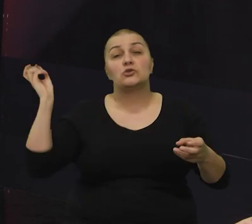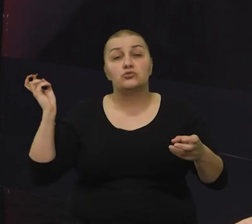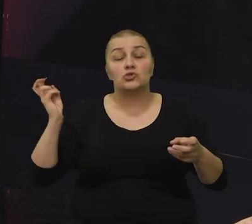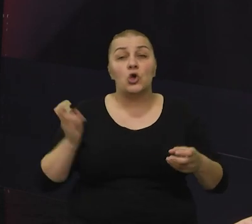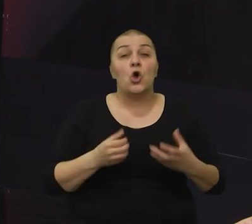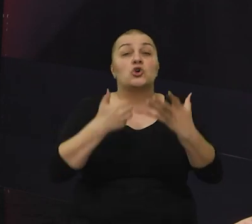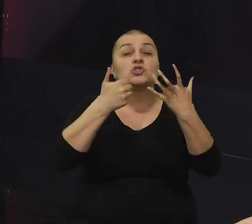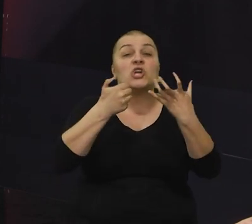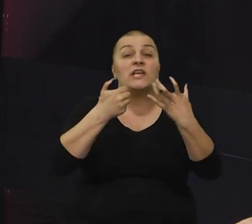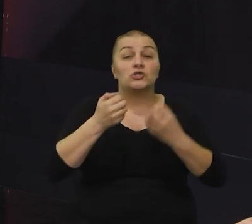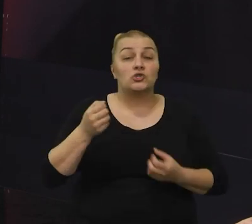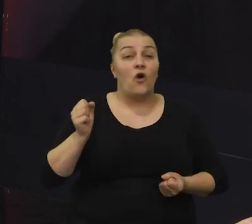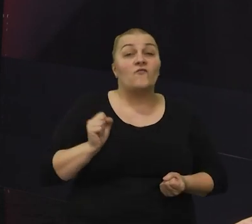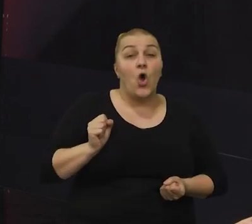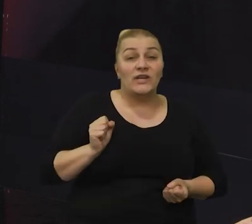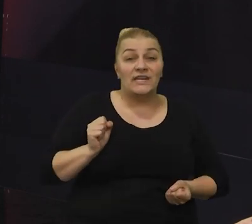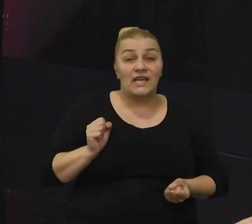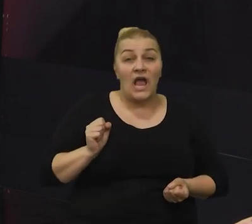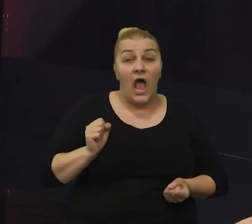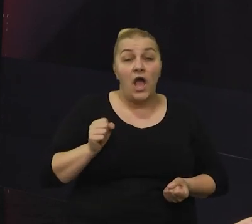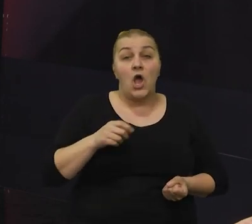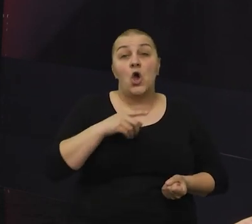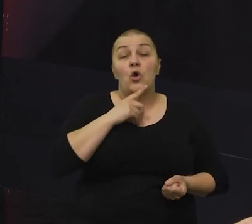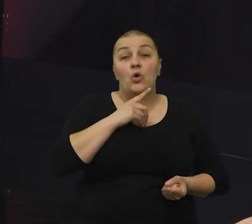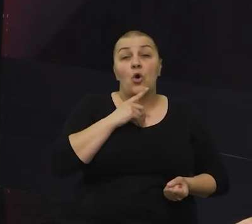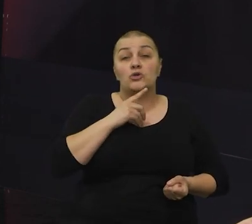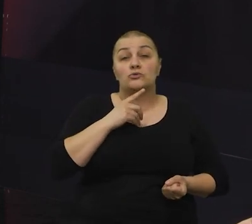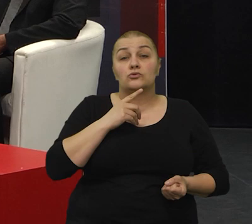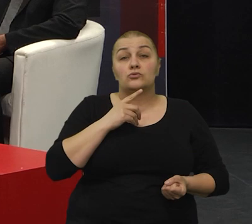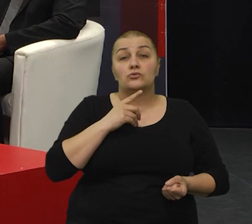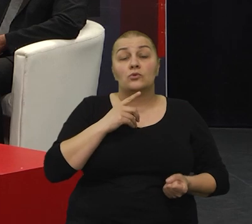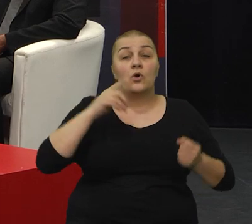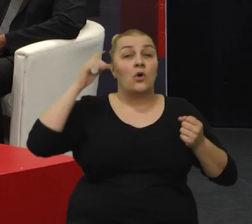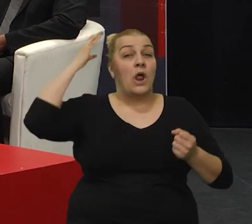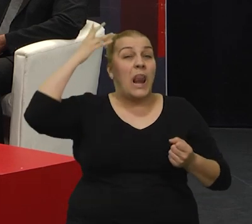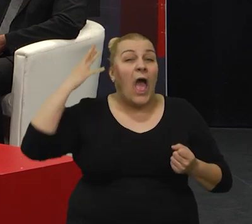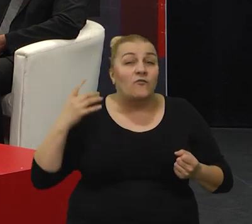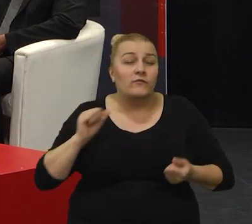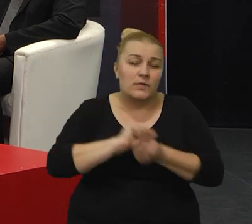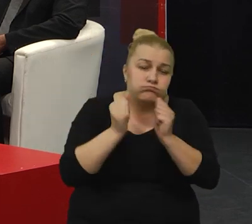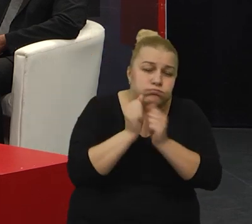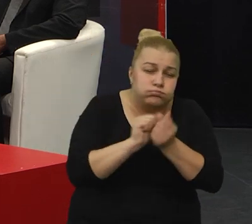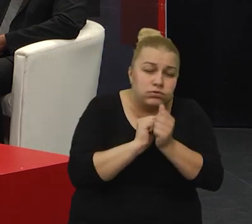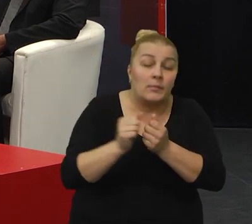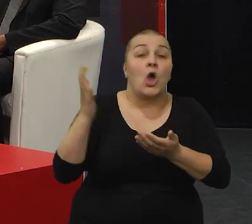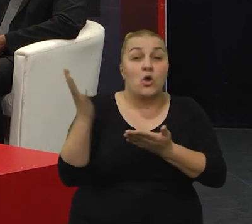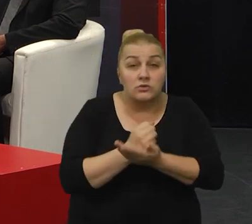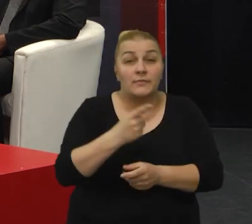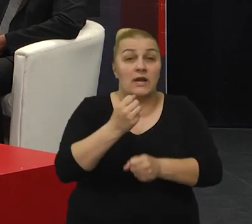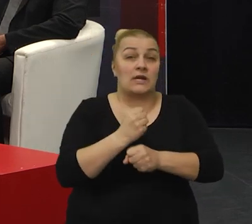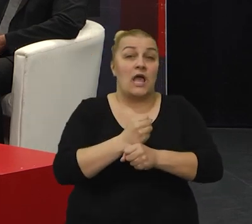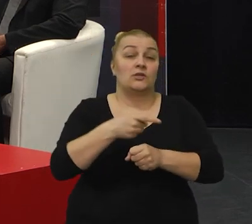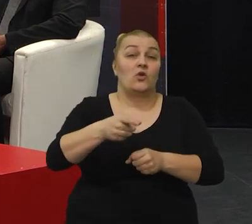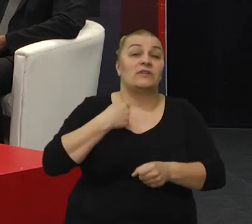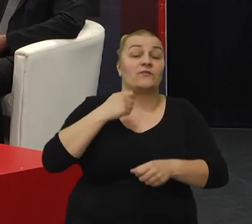isključilo 600 vojnika koji su lavovski obavili svoj posao u